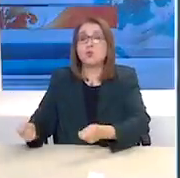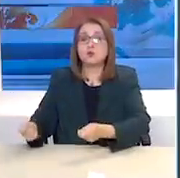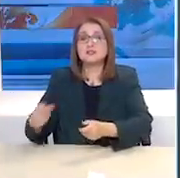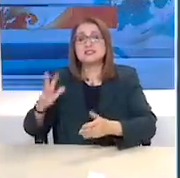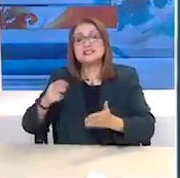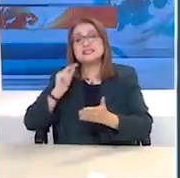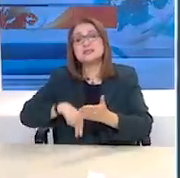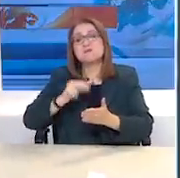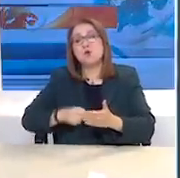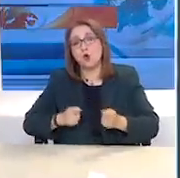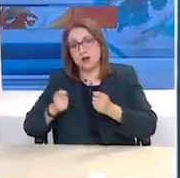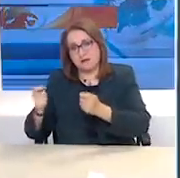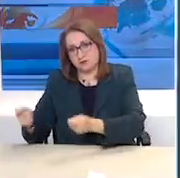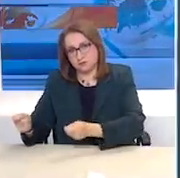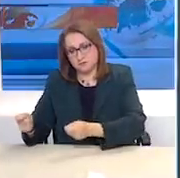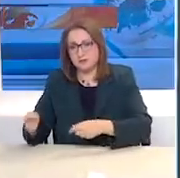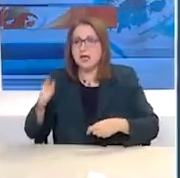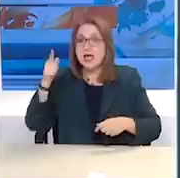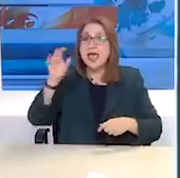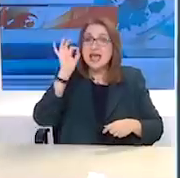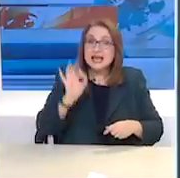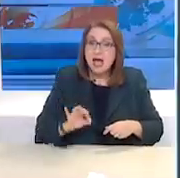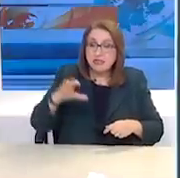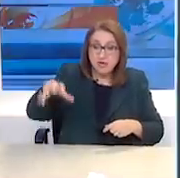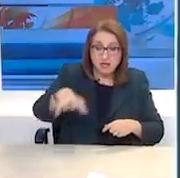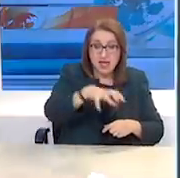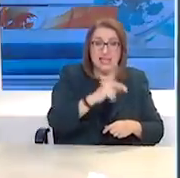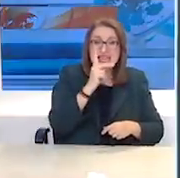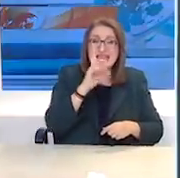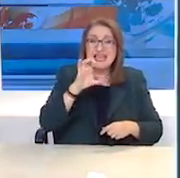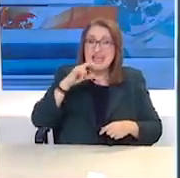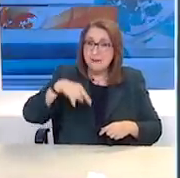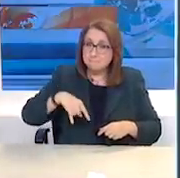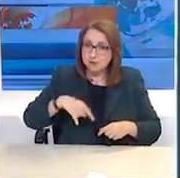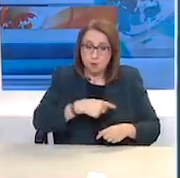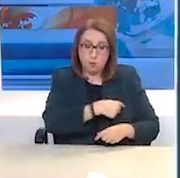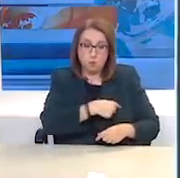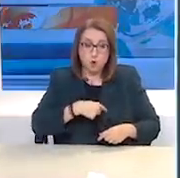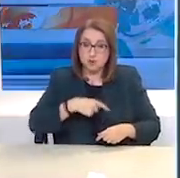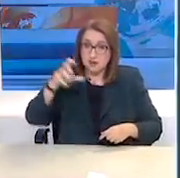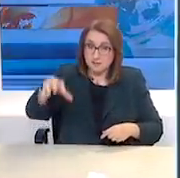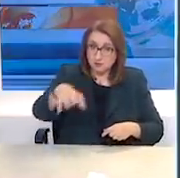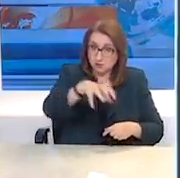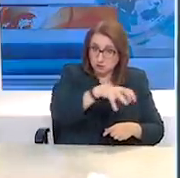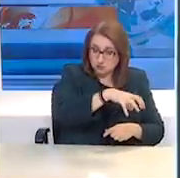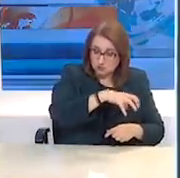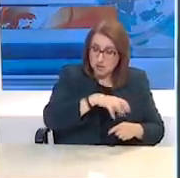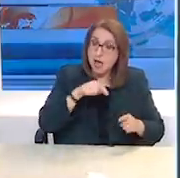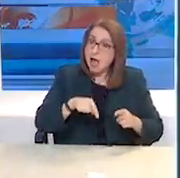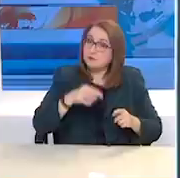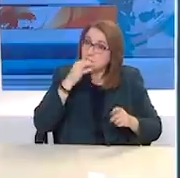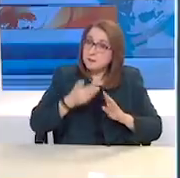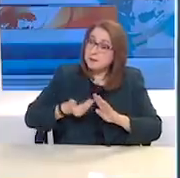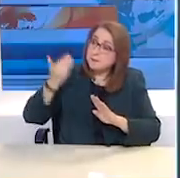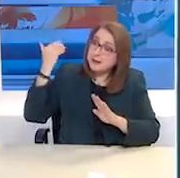χαρακτήρας αξιολογείται από τον προϊστάμενο του κάθε ΚΕΠ. Υπενθυμίζεται ότι σύμφωνα με προηγούμενη εγκύκλιο του αρμόδιου υφυπουργού κ. Γιοργαντά, για τον